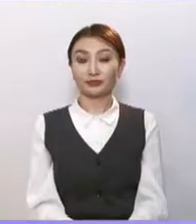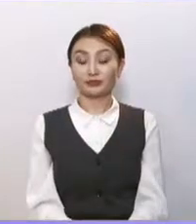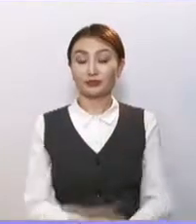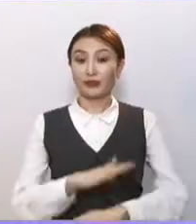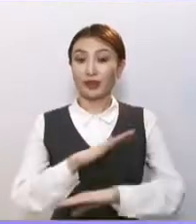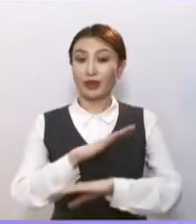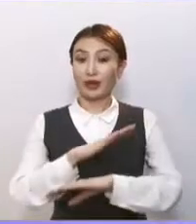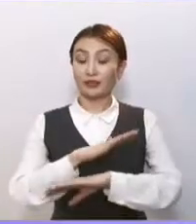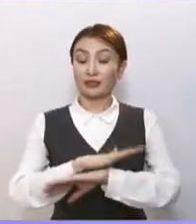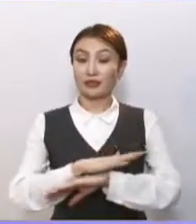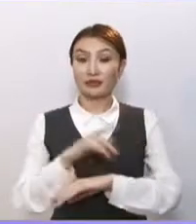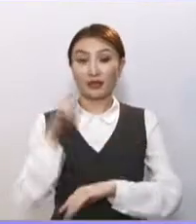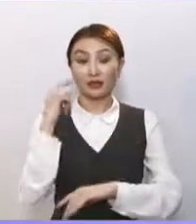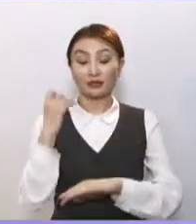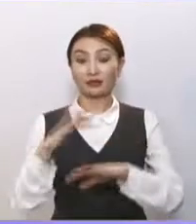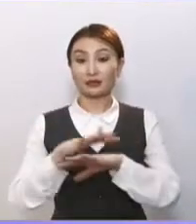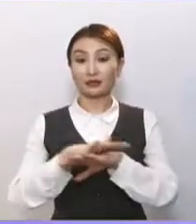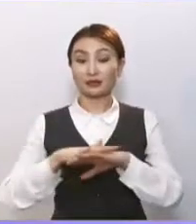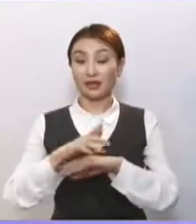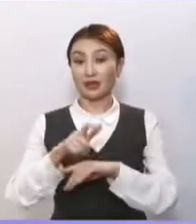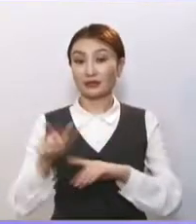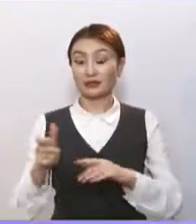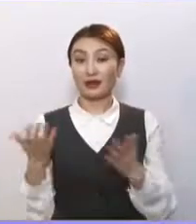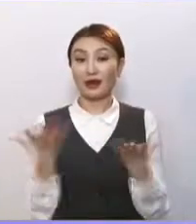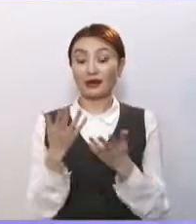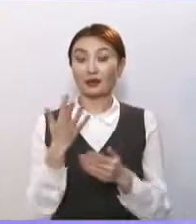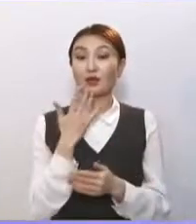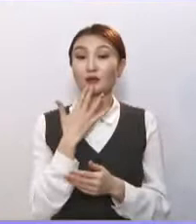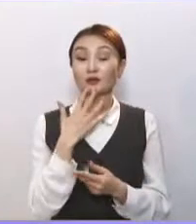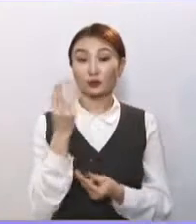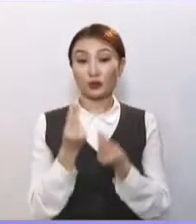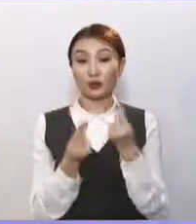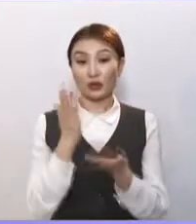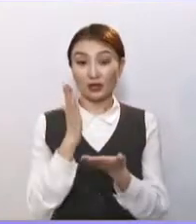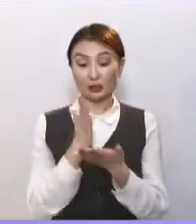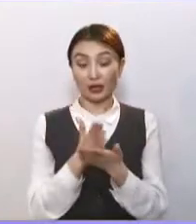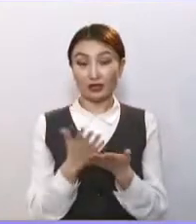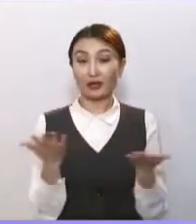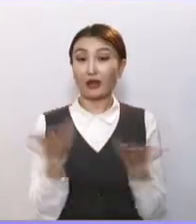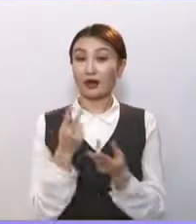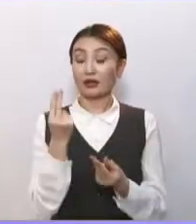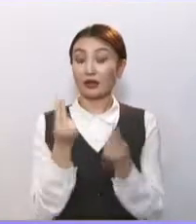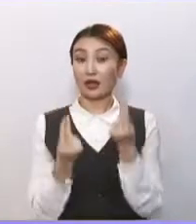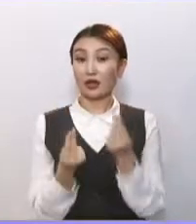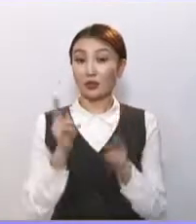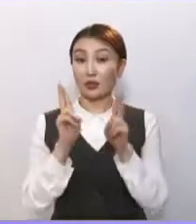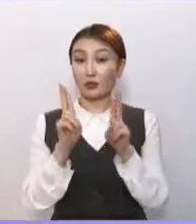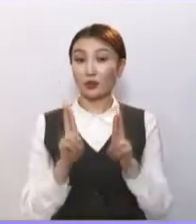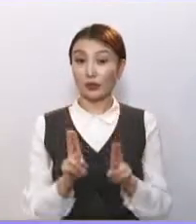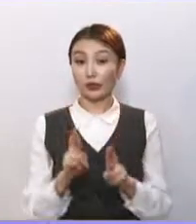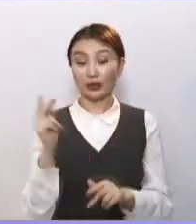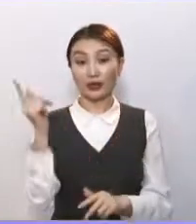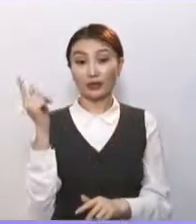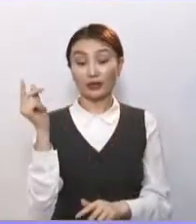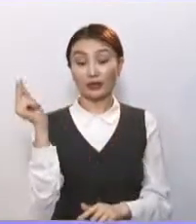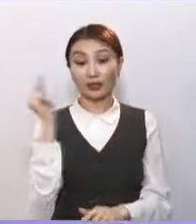Сабакта кыргыз элинде кандай улуттук оюндар бар экенин жана алар кандай ойнолот экенин